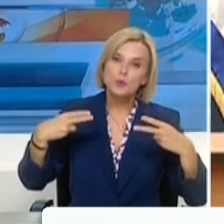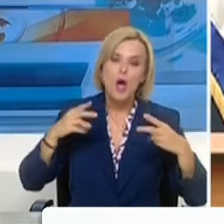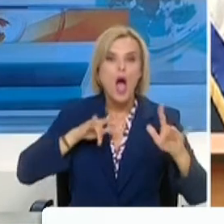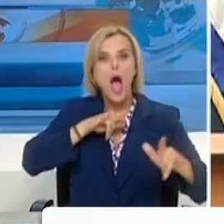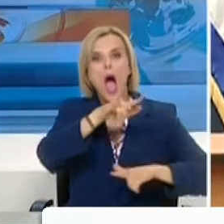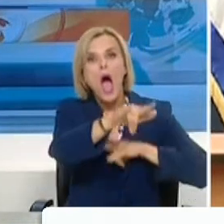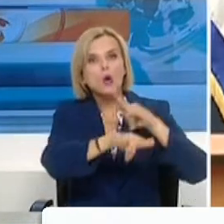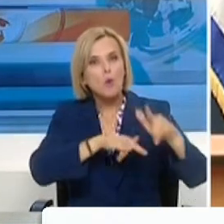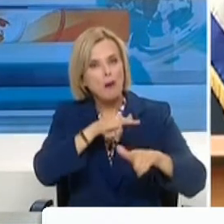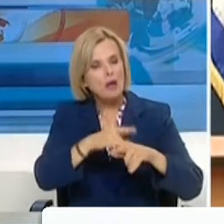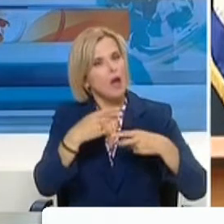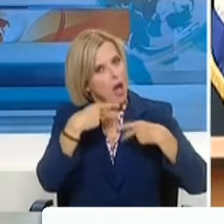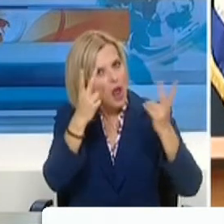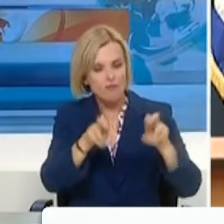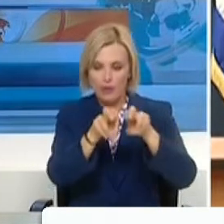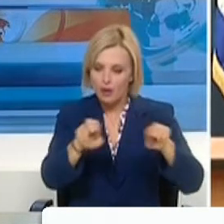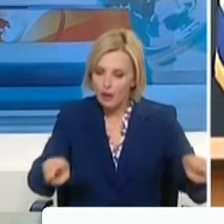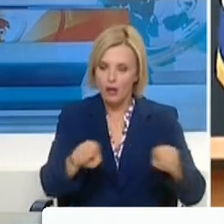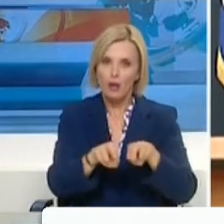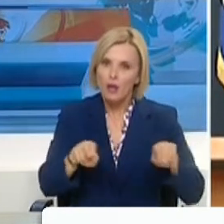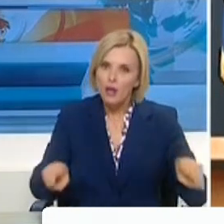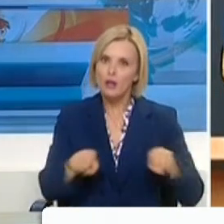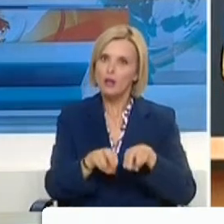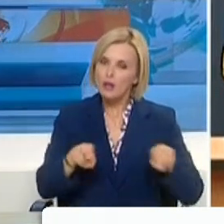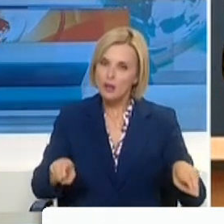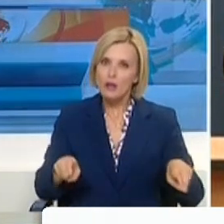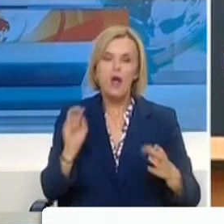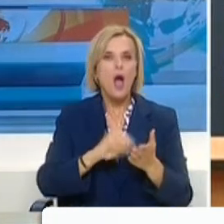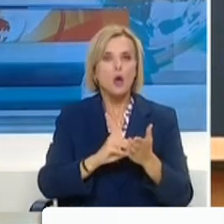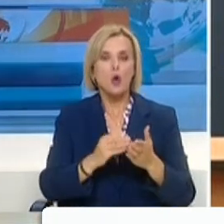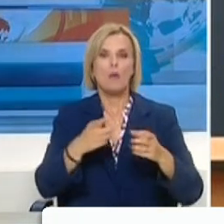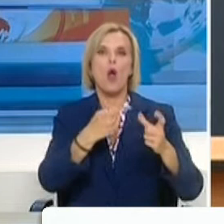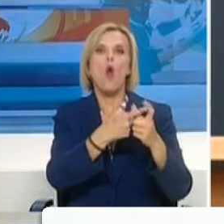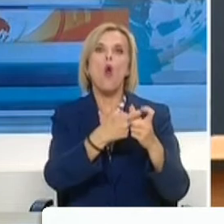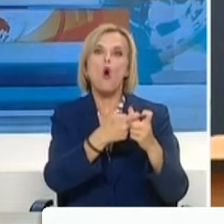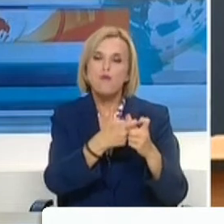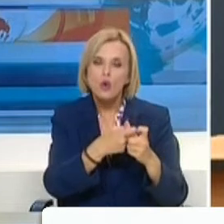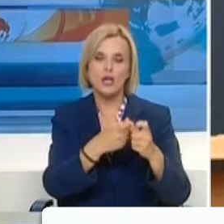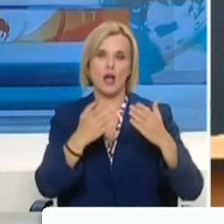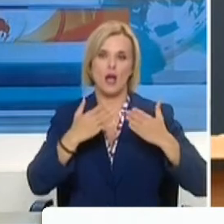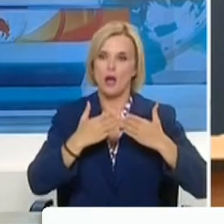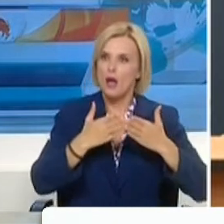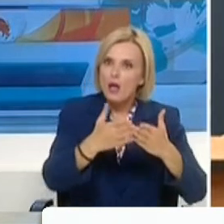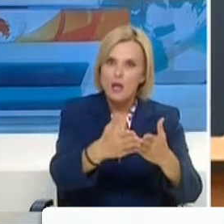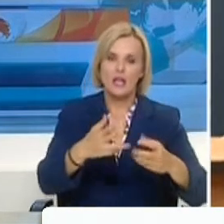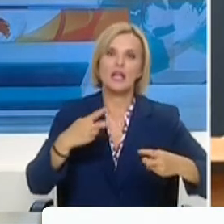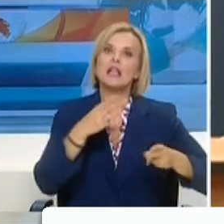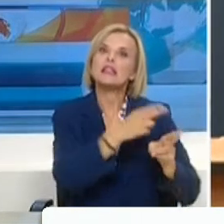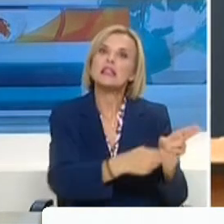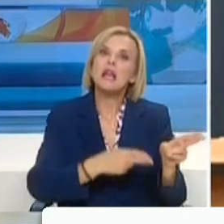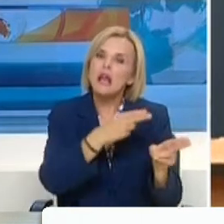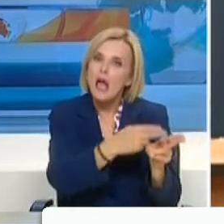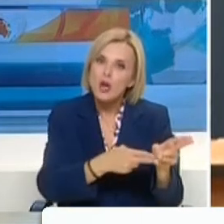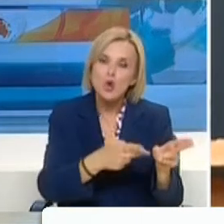κενά μεταξύ των καθισμάτων, ενώ οι μετακινήσεις με λεωφορεία, πλοία και τρένα να γίνονται με κενές θέσεις και ανοιχτά παράθυρα? Γνωρίζετε σε